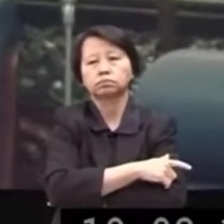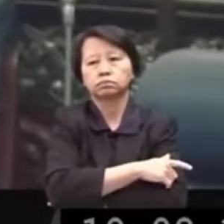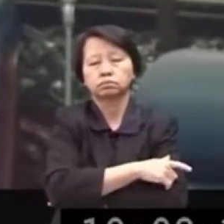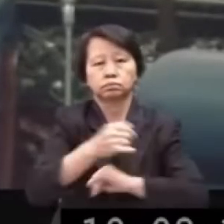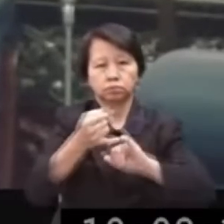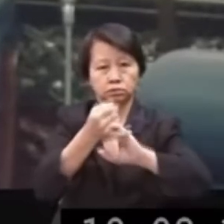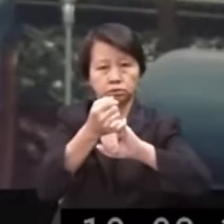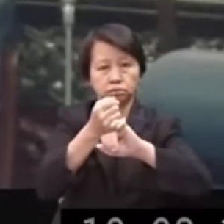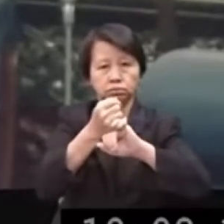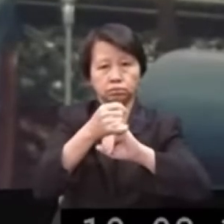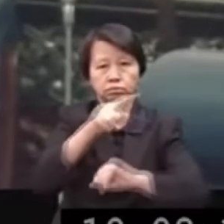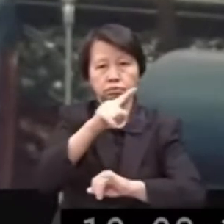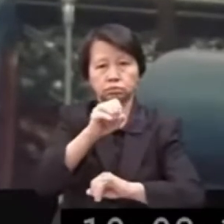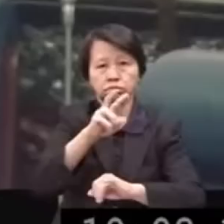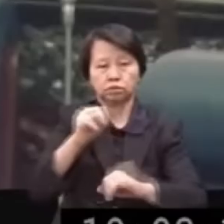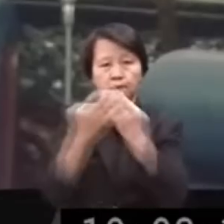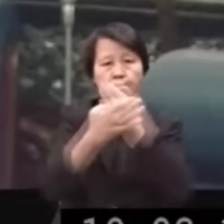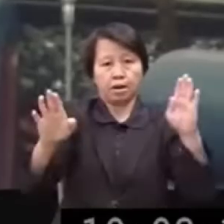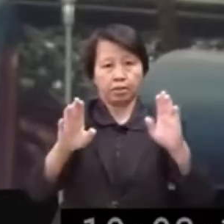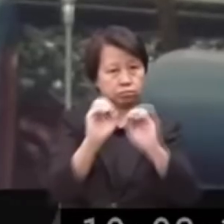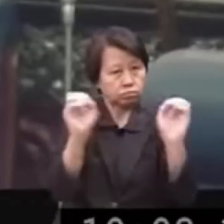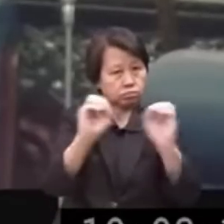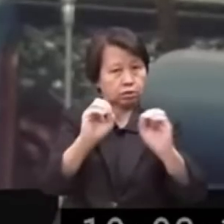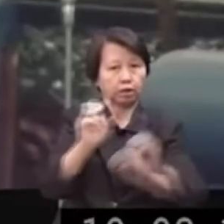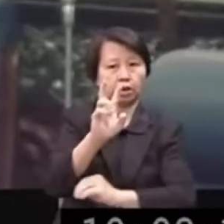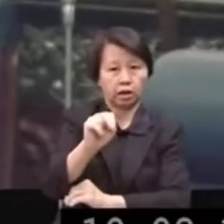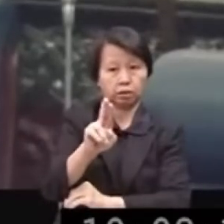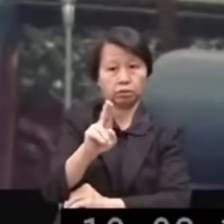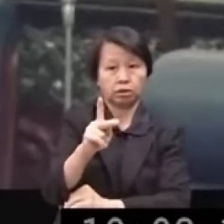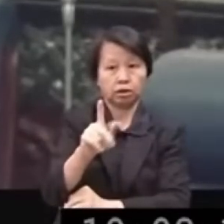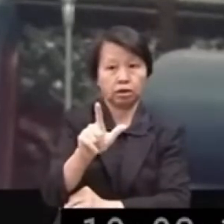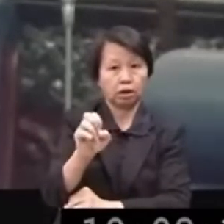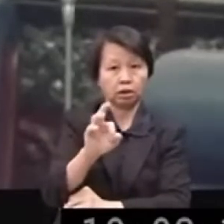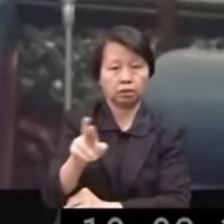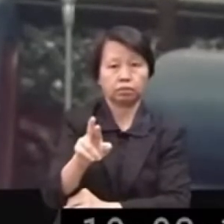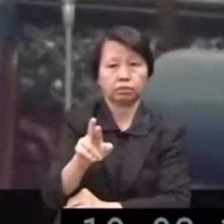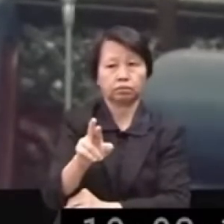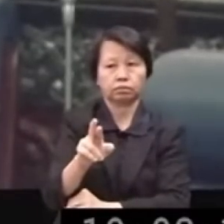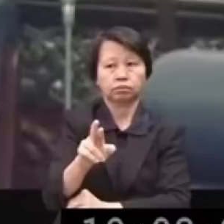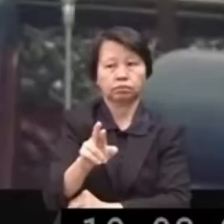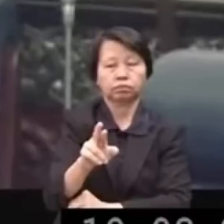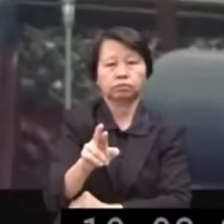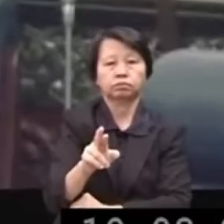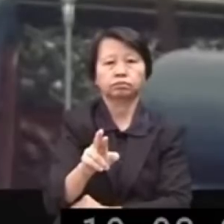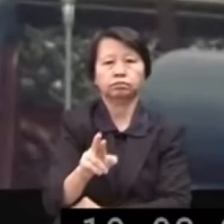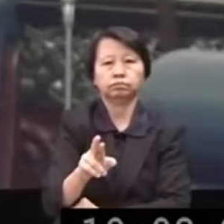perjanjian zone bebas sejati nuklir Asia Tenggara atau organisasi